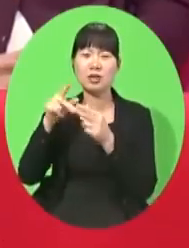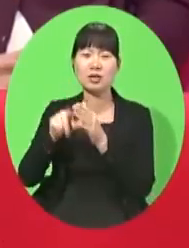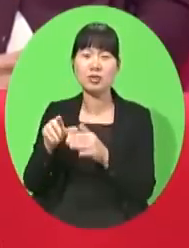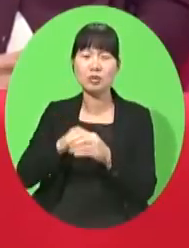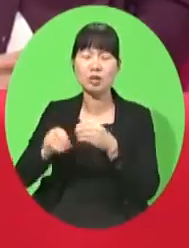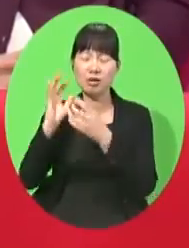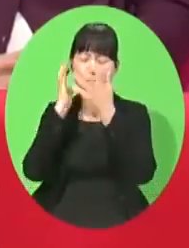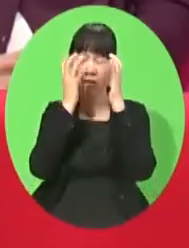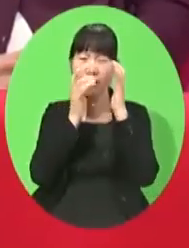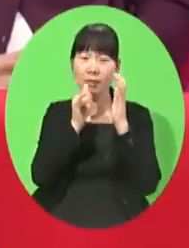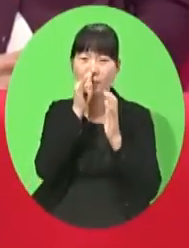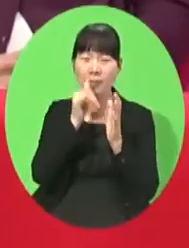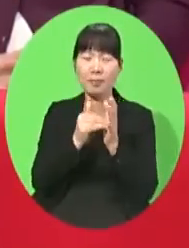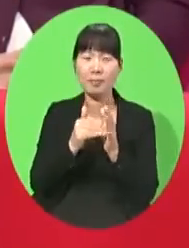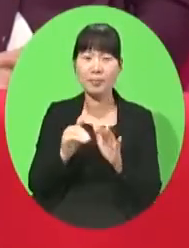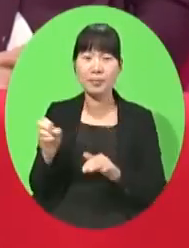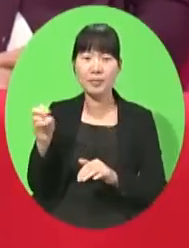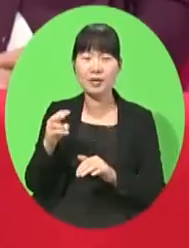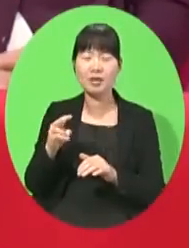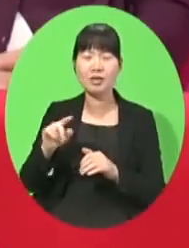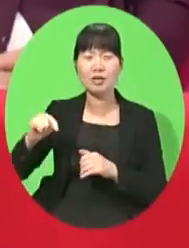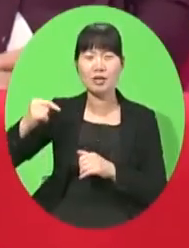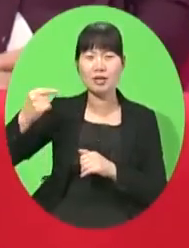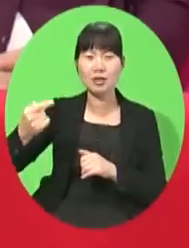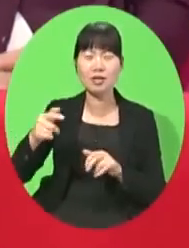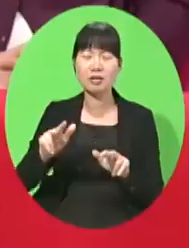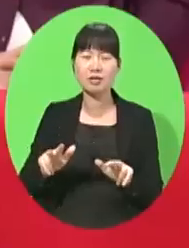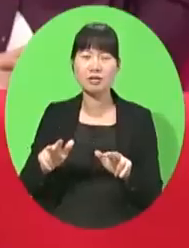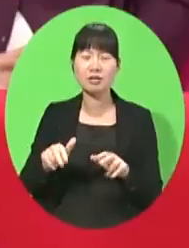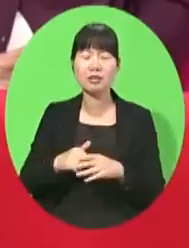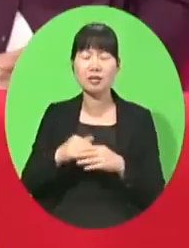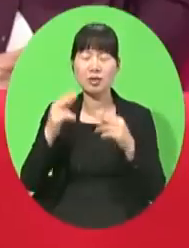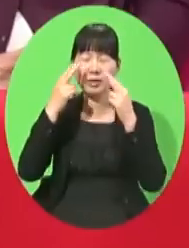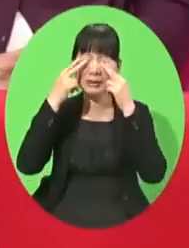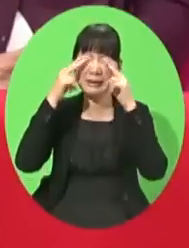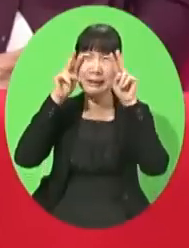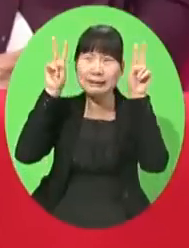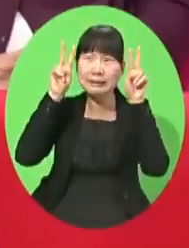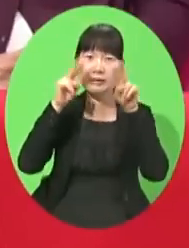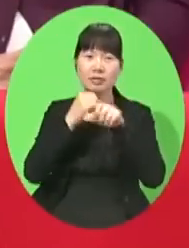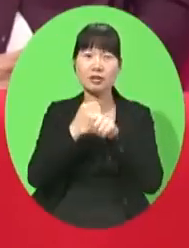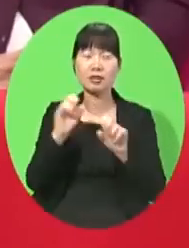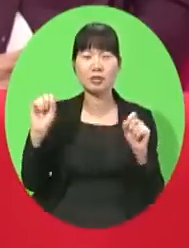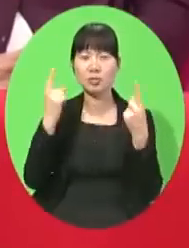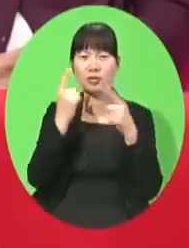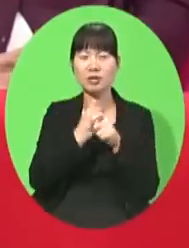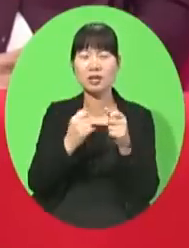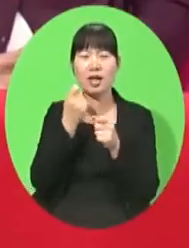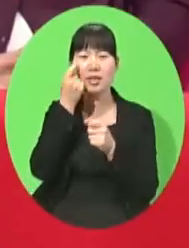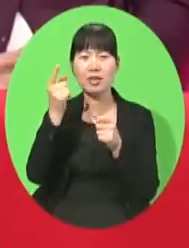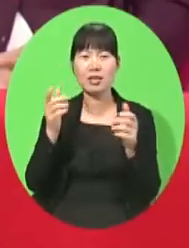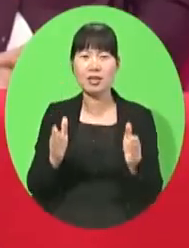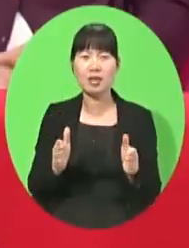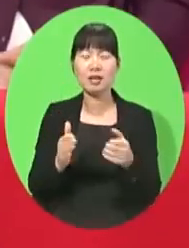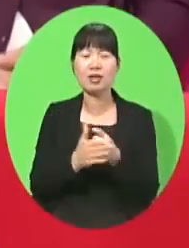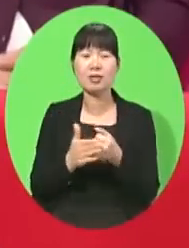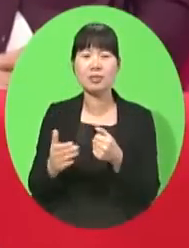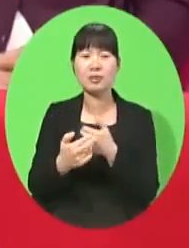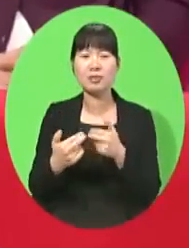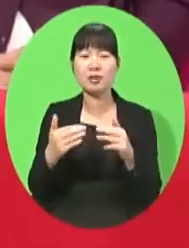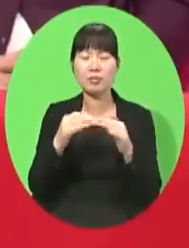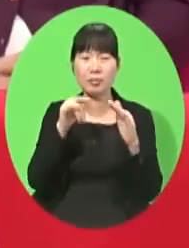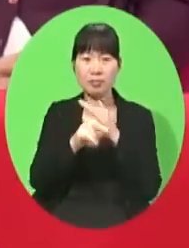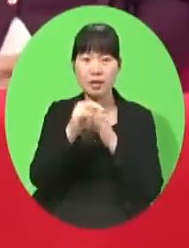이제 혼란스러워지고 그다음에 뭐 눈치켜뜨기 하고 여러 가지가 한꺼번에 왔어요. 한달 안에. 그래서